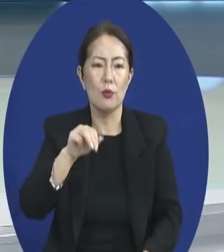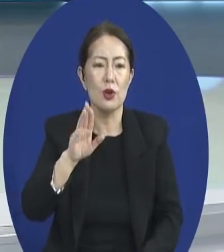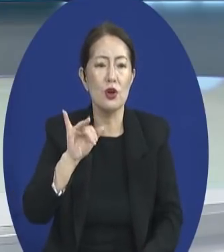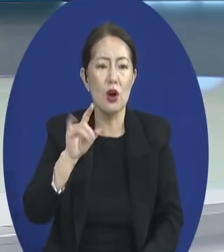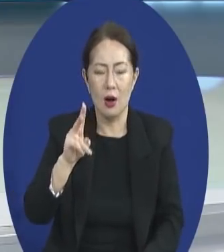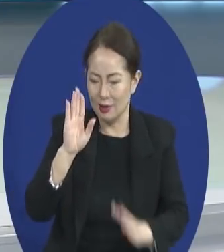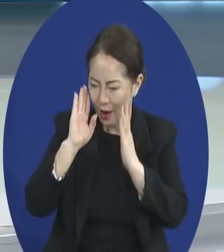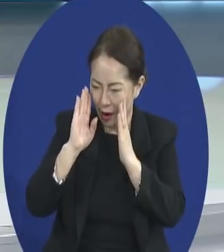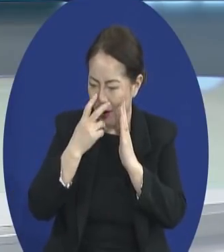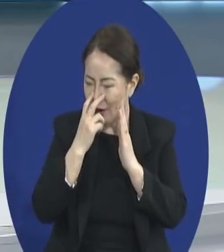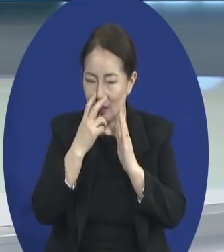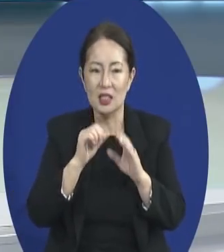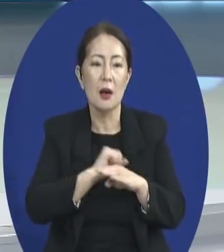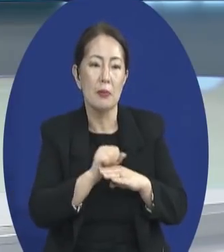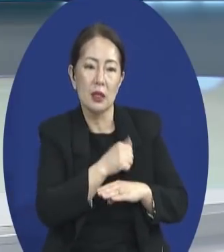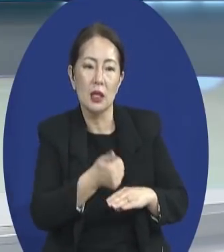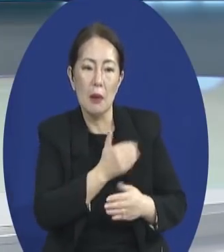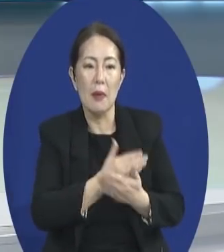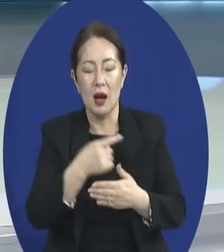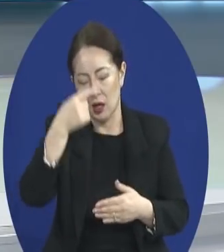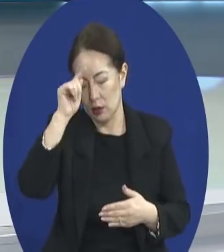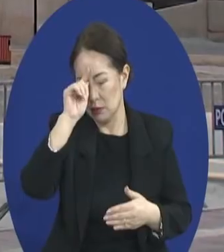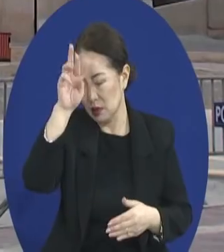базааж эхэлснийг эрүүл мэндийн яамнаас мэдээлж байна.